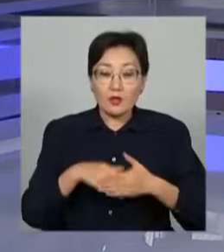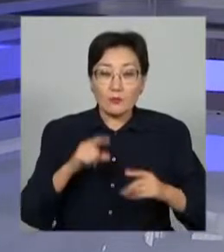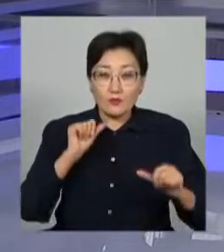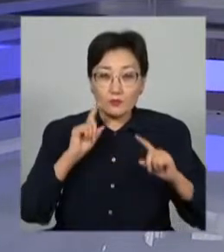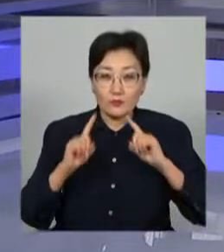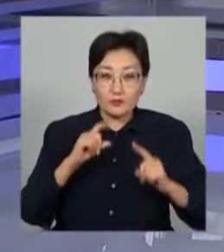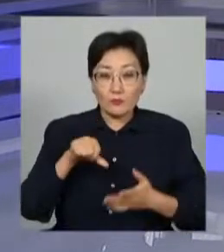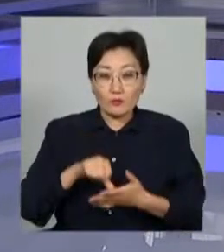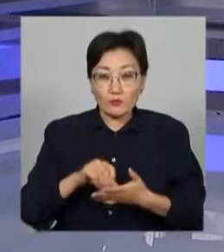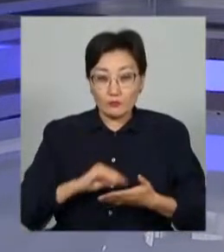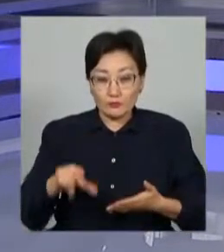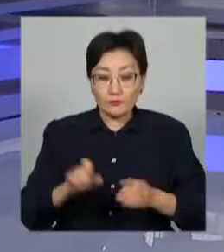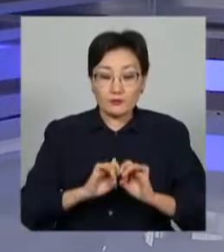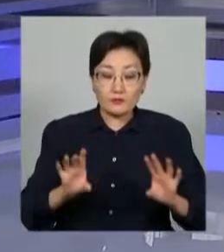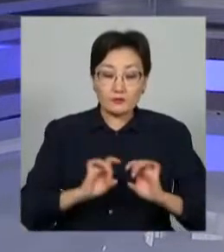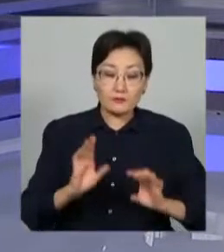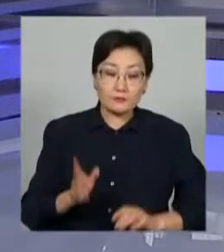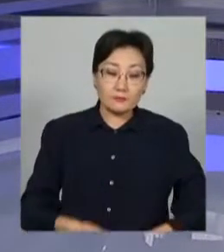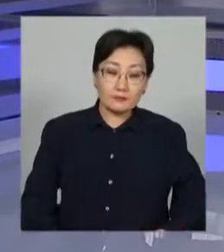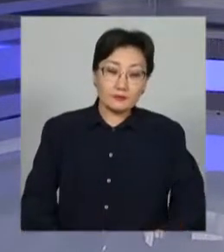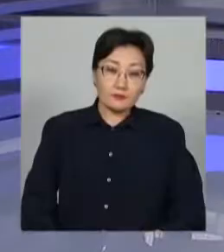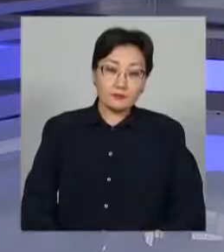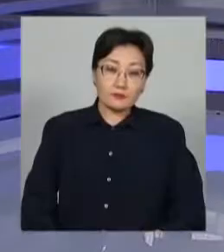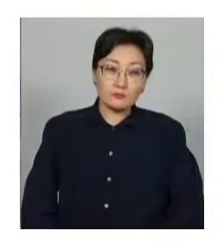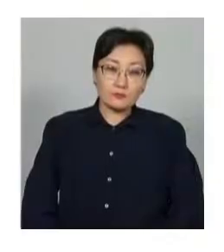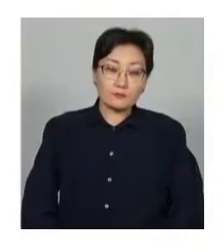қатысып келген әріптесім Ұлағат Арғын жалғастырады.